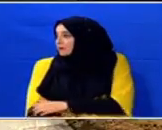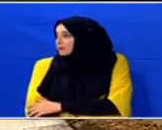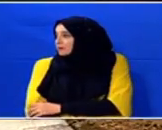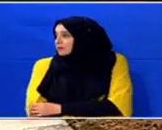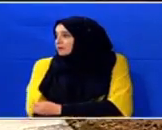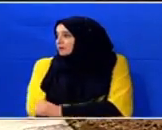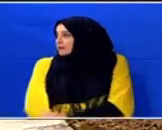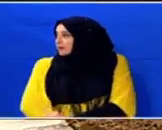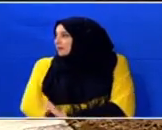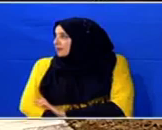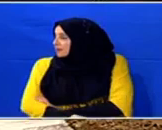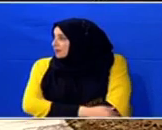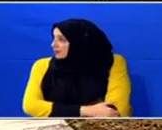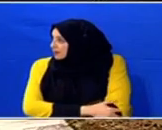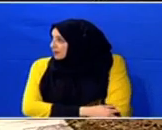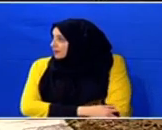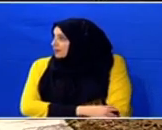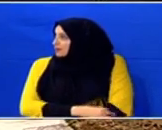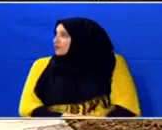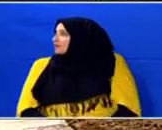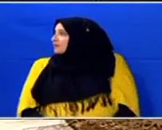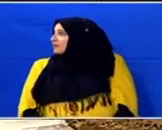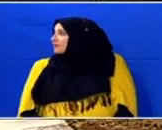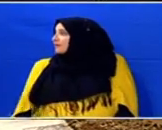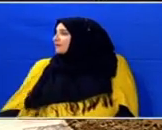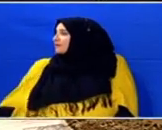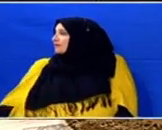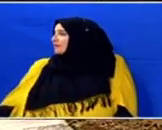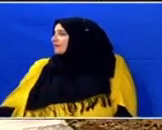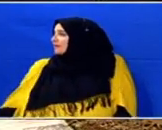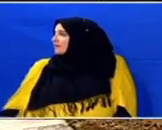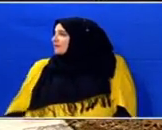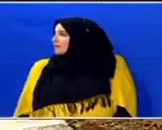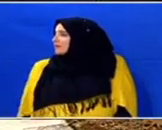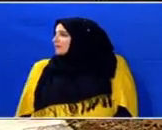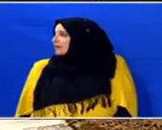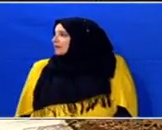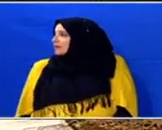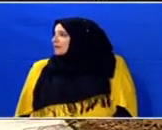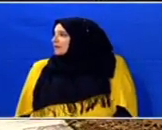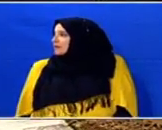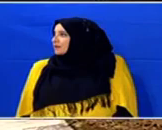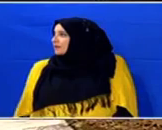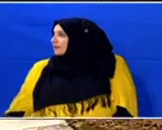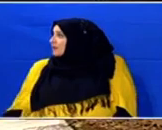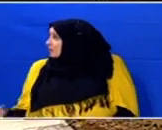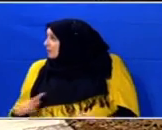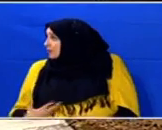أم شيماء. عليك السلام. تفضلي أم شيماء. ألو. نعم تفضلي.